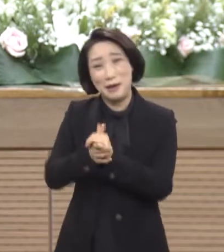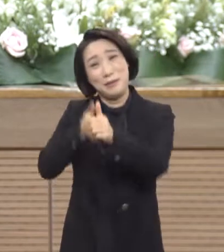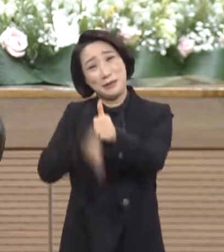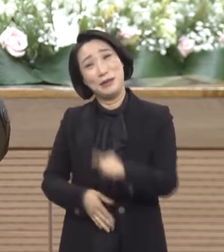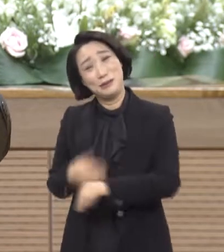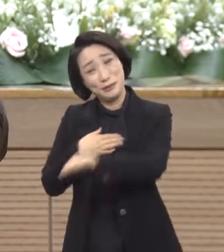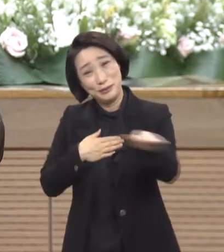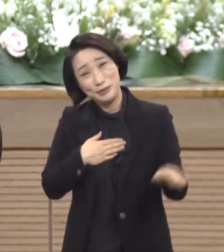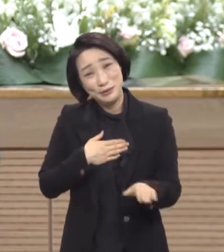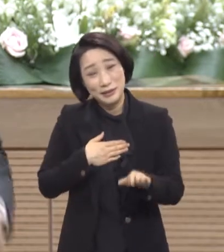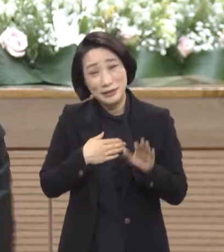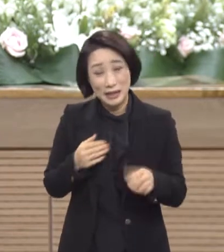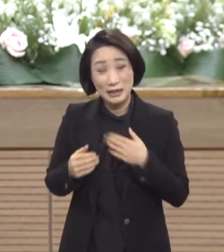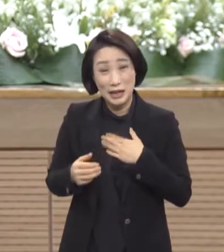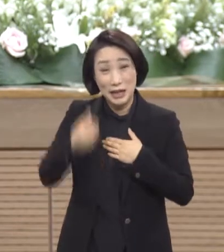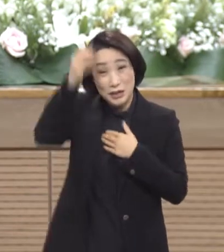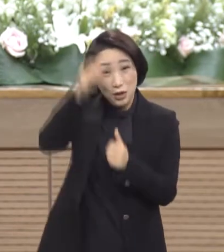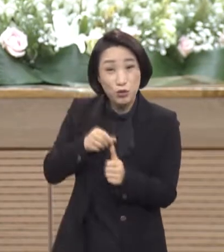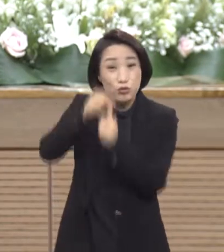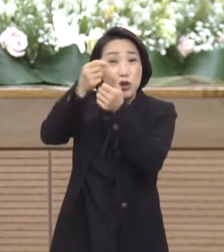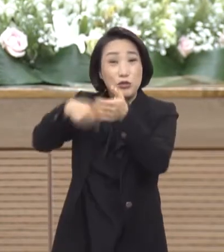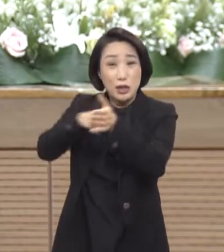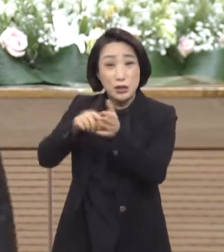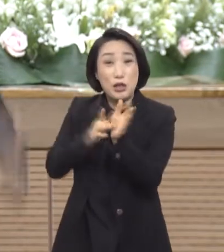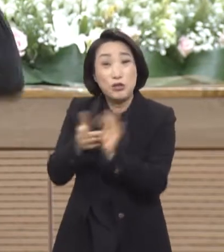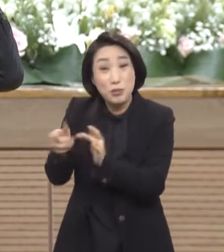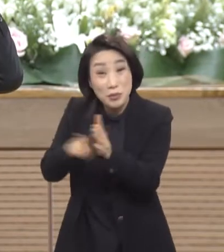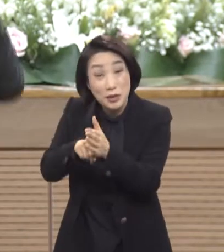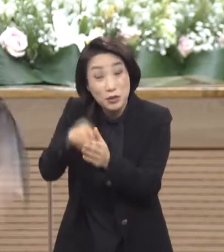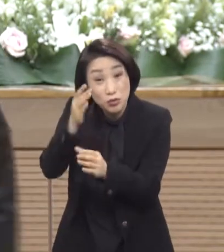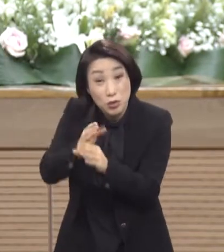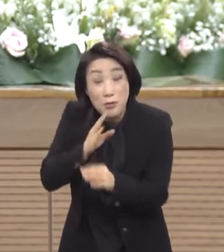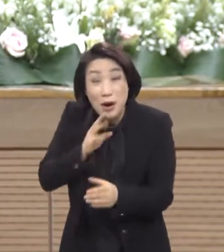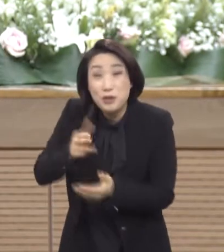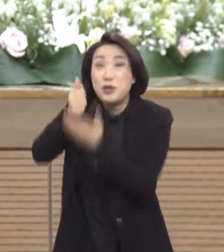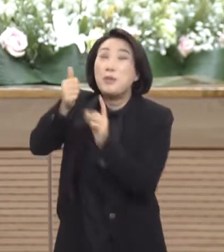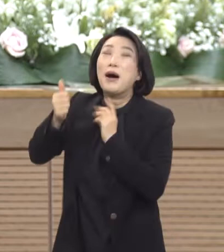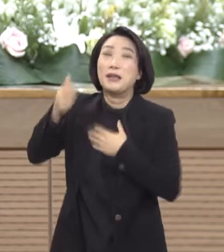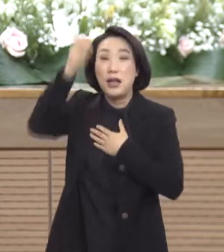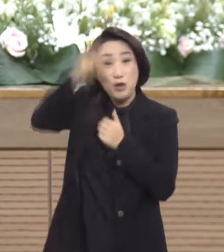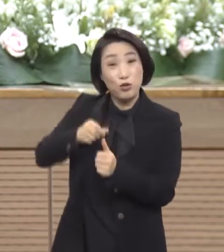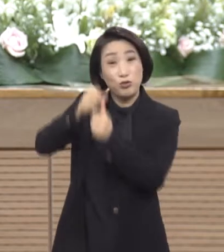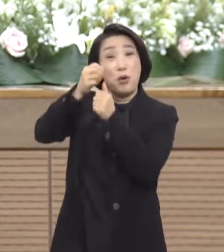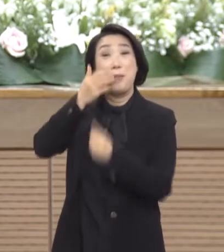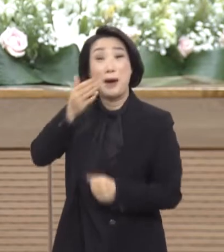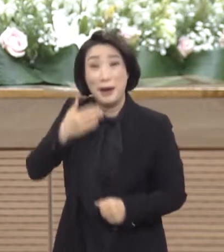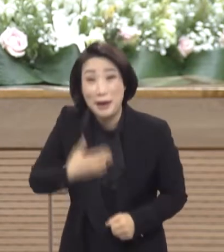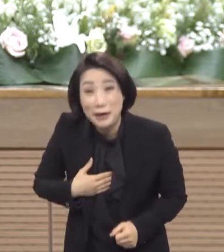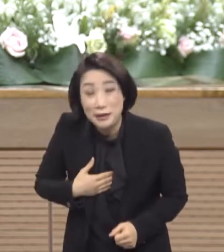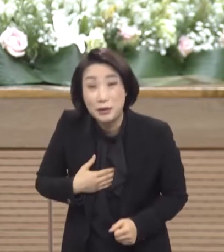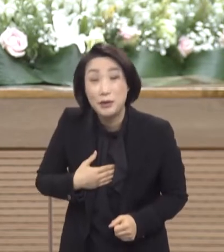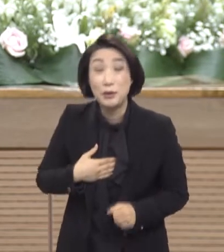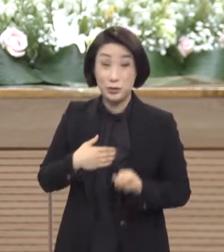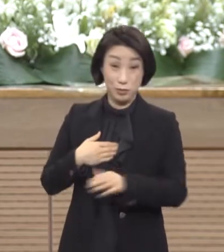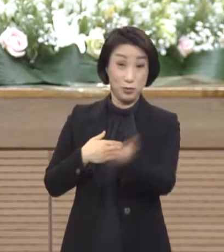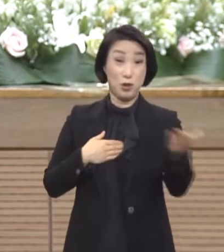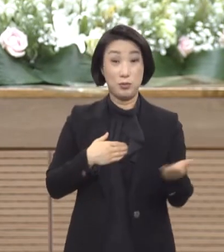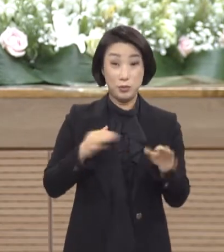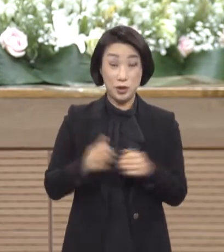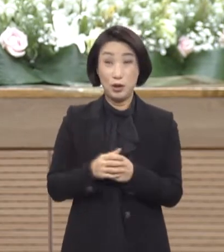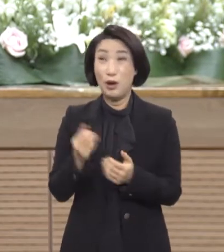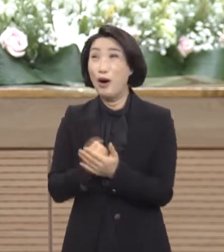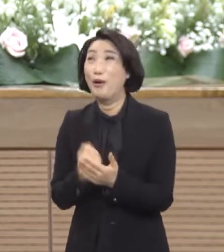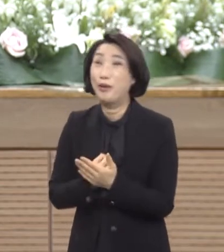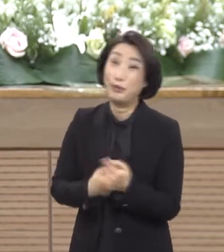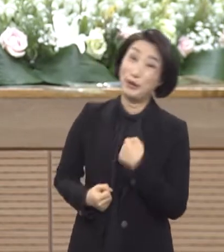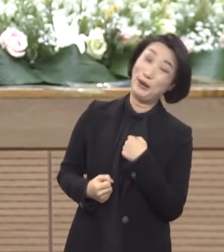우리는 살고 싶어서 예수 믿어. 아멘. 주님만이 살려줄 자야. 아멘. 그러면 얼마나